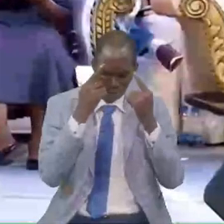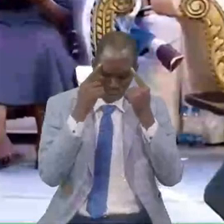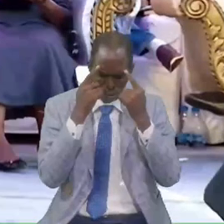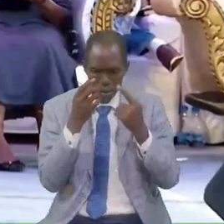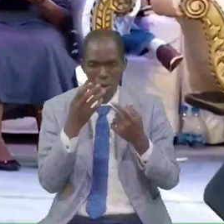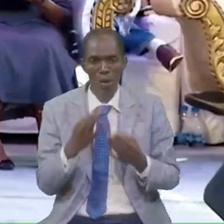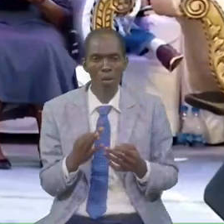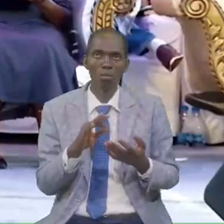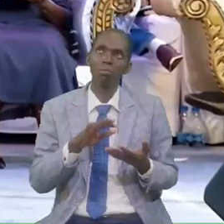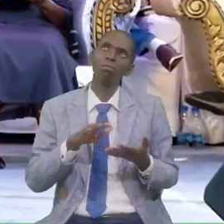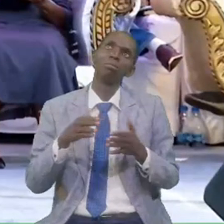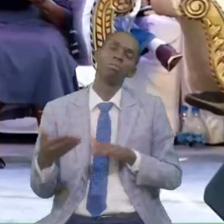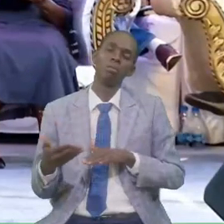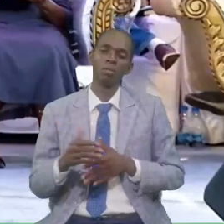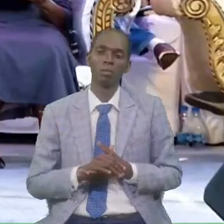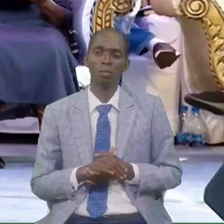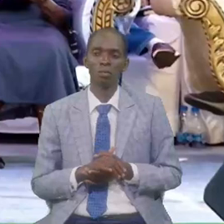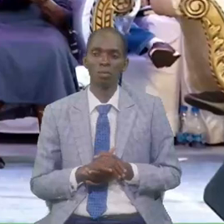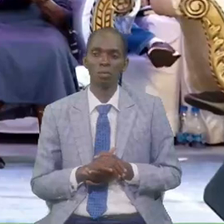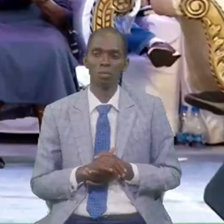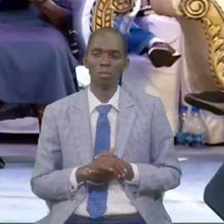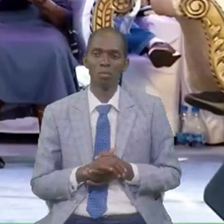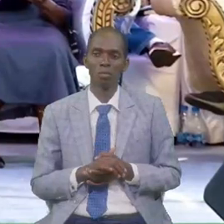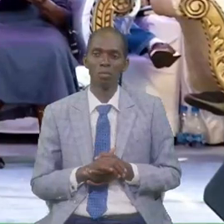Et ne pense pas à la mort.